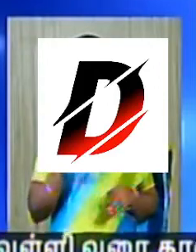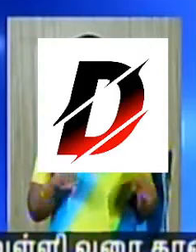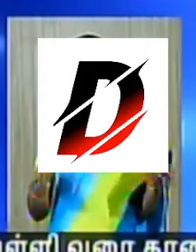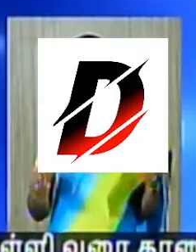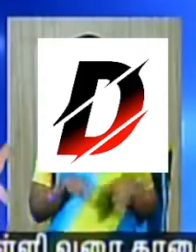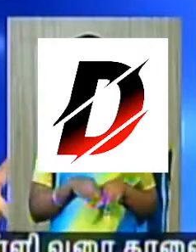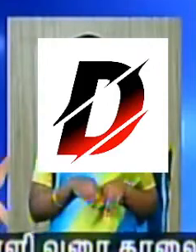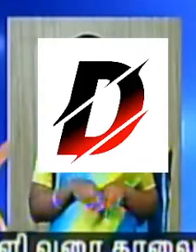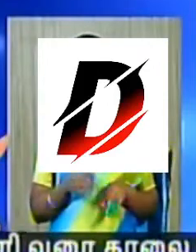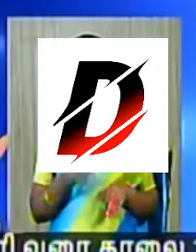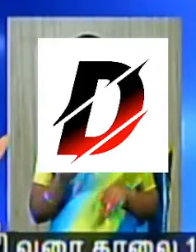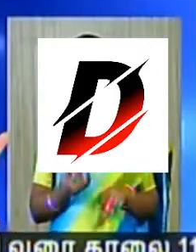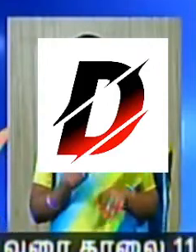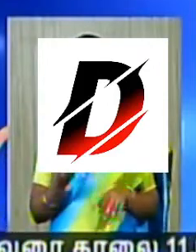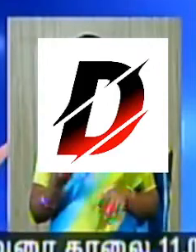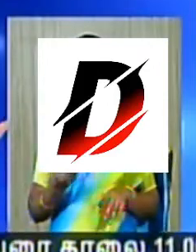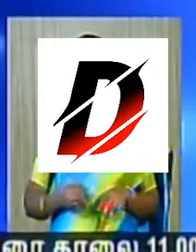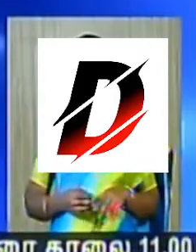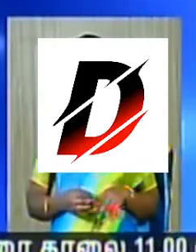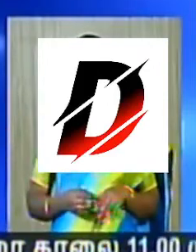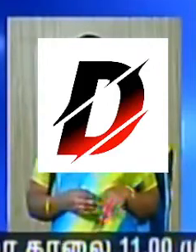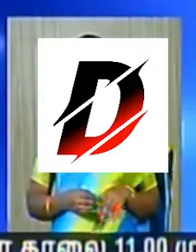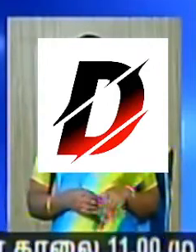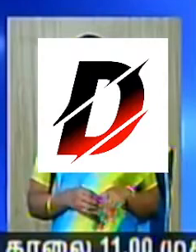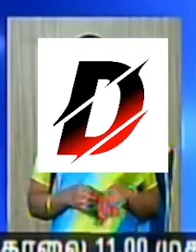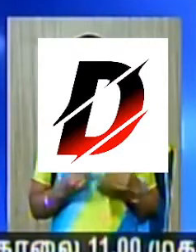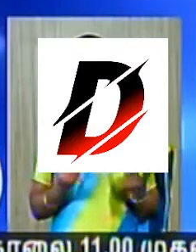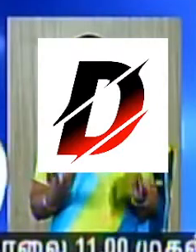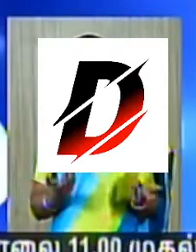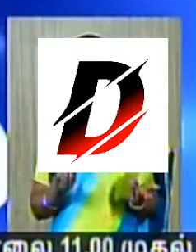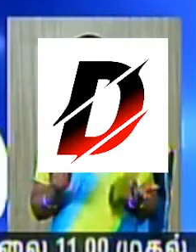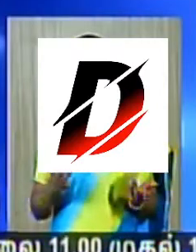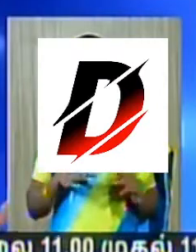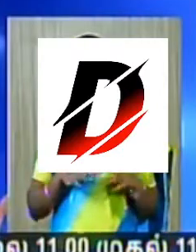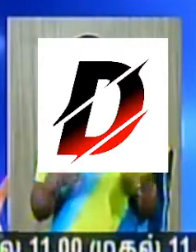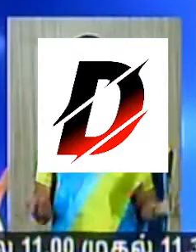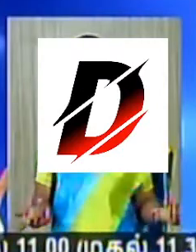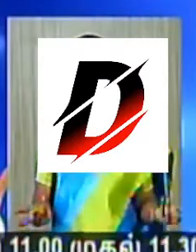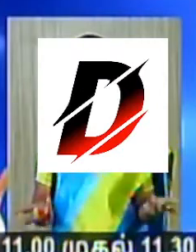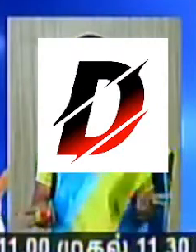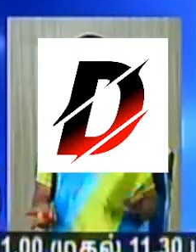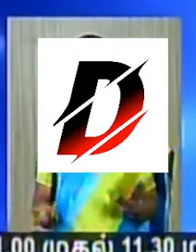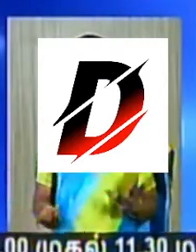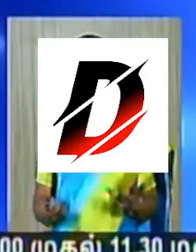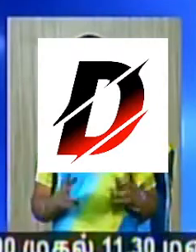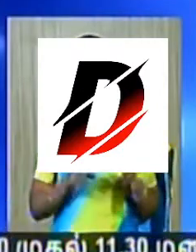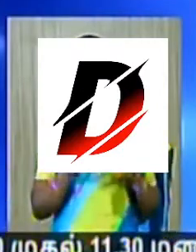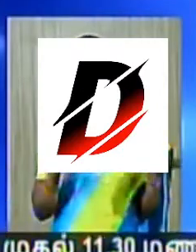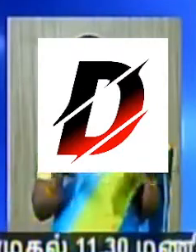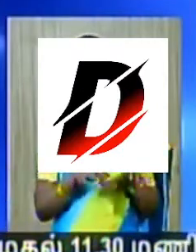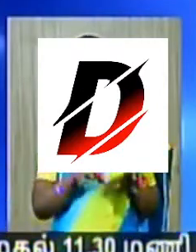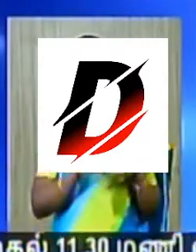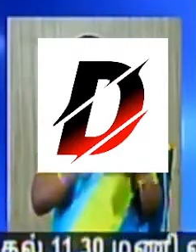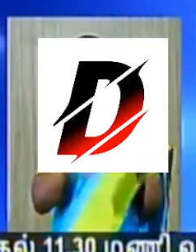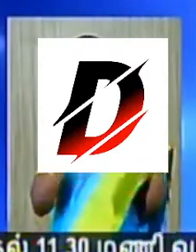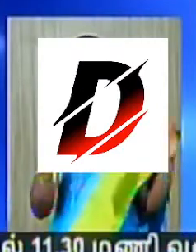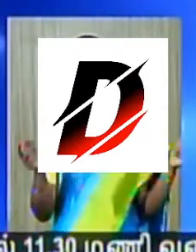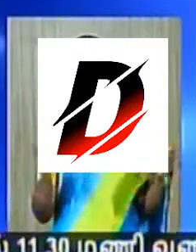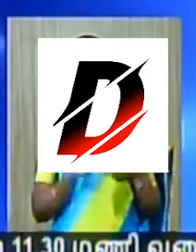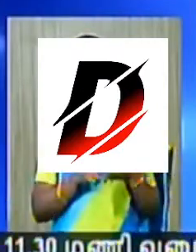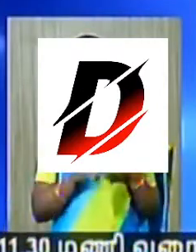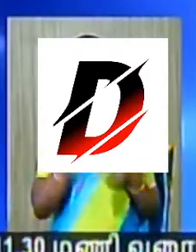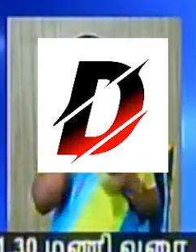2 சமமான மெய்யன்கள் இருக்கும், அப்புறம் மெய்யன்கள் அற்ற மூலங்கள் இருக்கும், இது சம்பந்தமான கணக்கில் மட்டும் பார்க்க